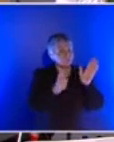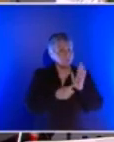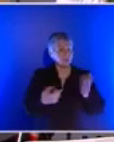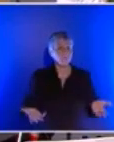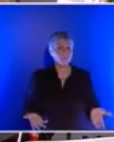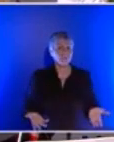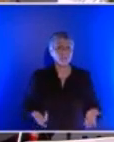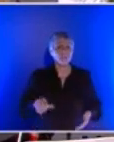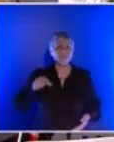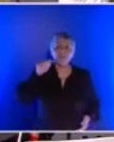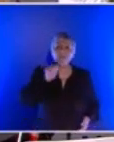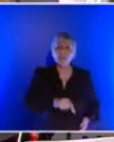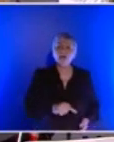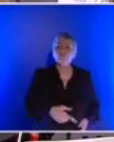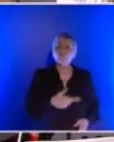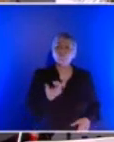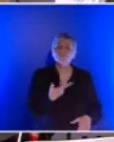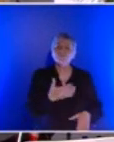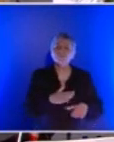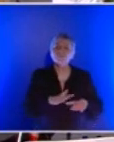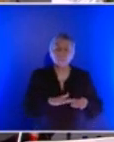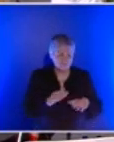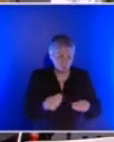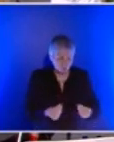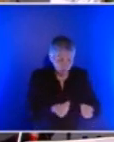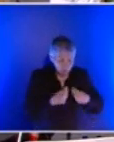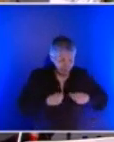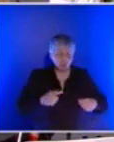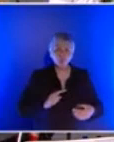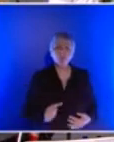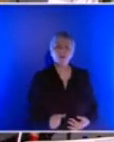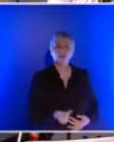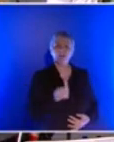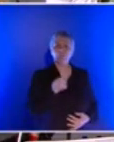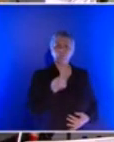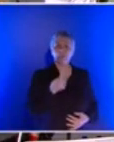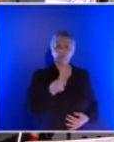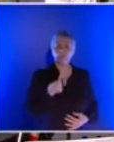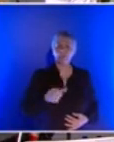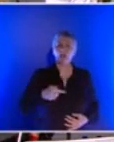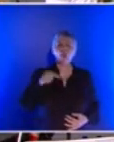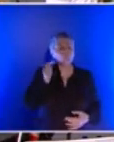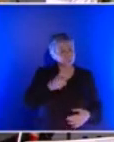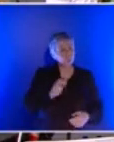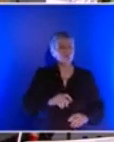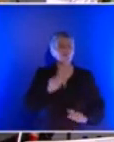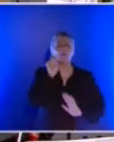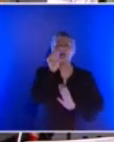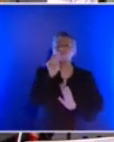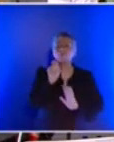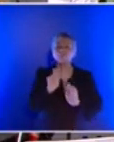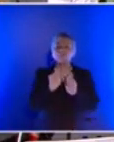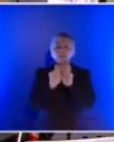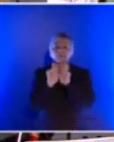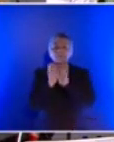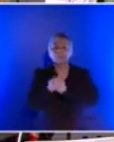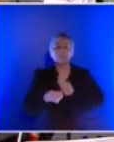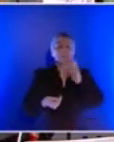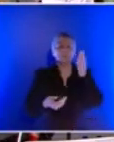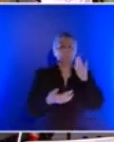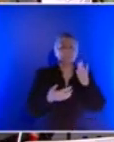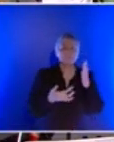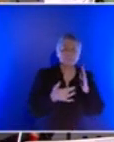αφορμή, όπως και ο ψηφιακός μετασχηματισμός, για να στρέψουμε την οικονομία μας σε πιο έντονα